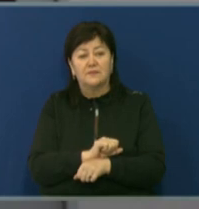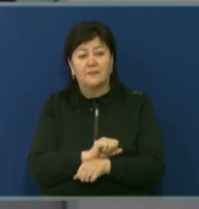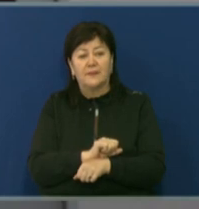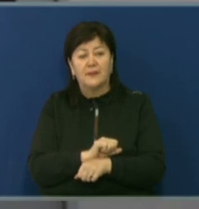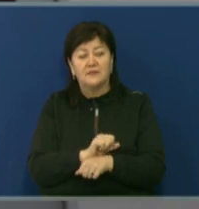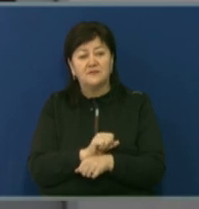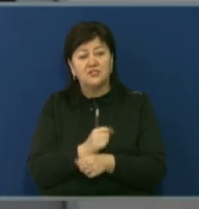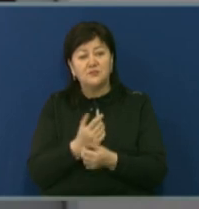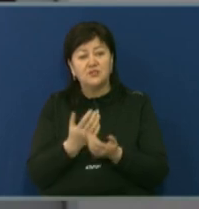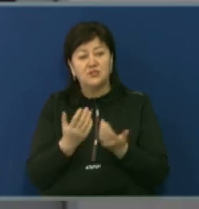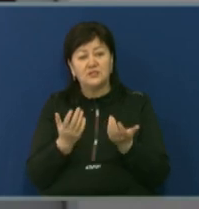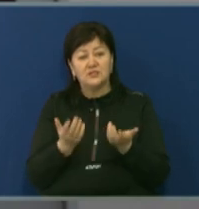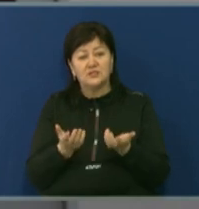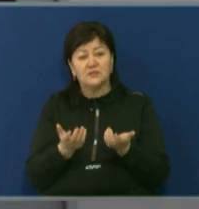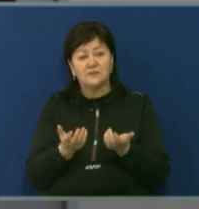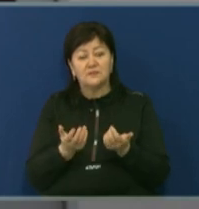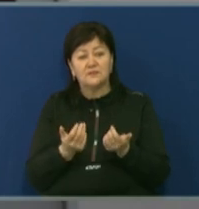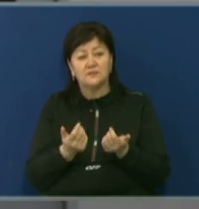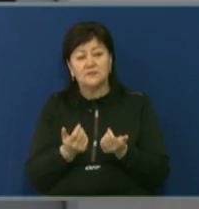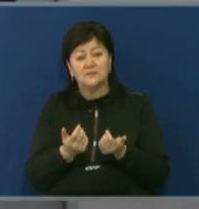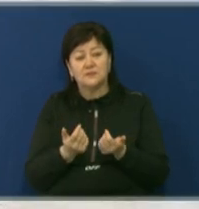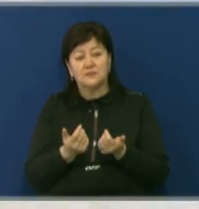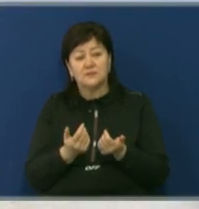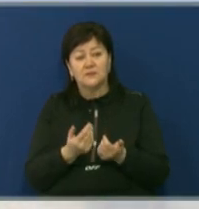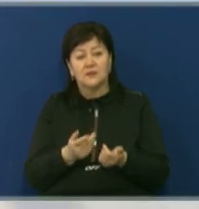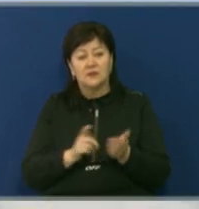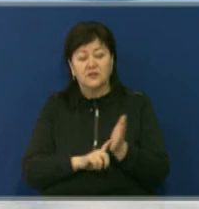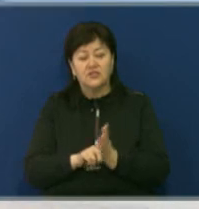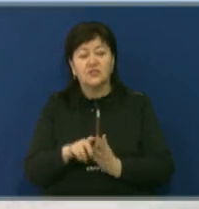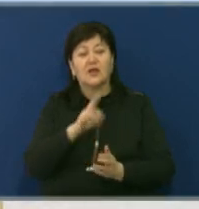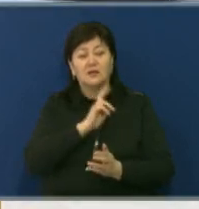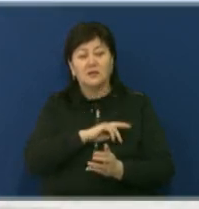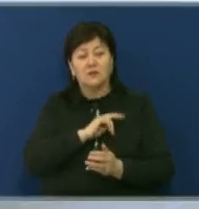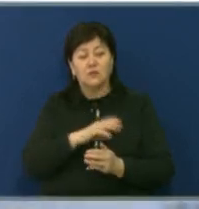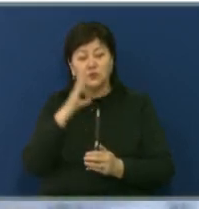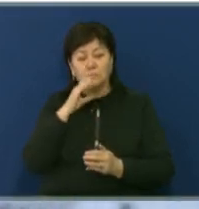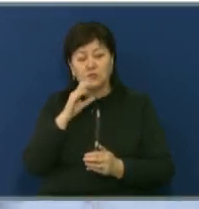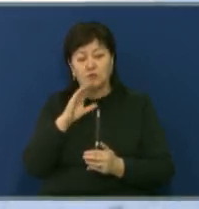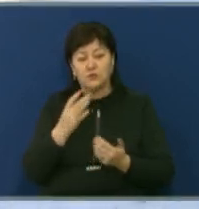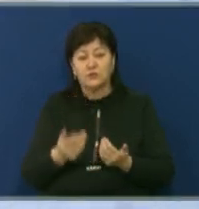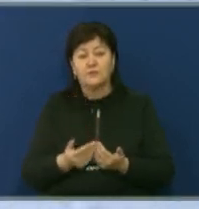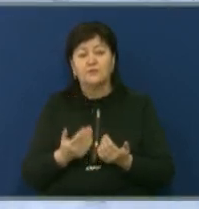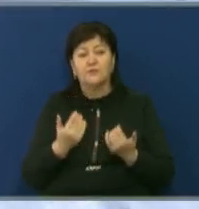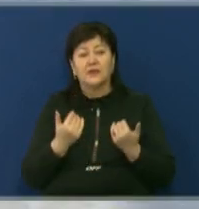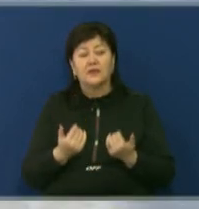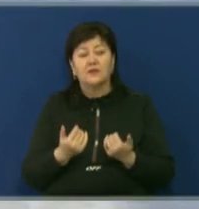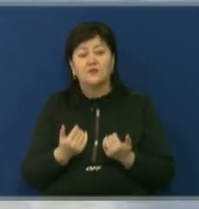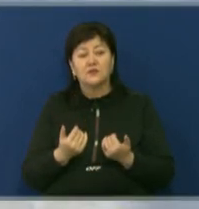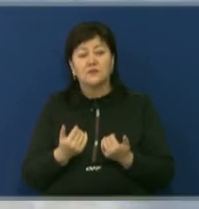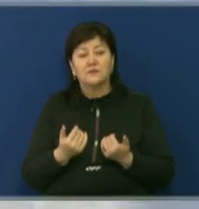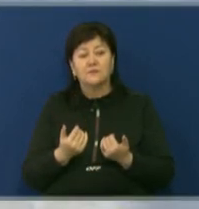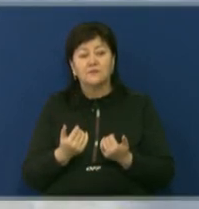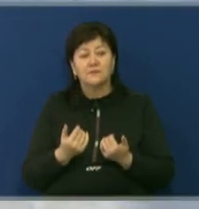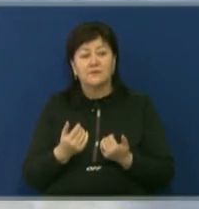көбейгендіктен бұл маршрут қайтадан өзінің қызметін бастайды. Айта кетерлігі, 29-шы автобус қаланың таксомоторлық паркіне